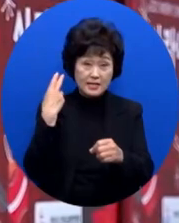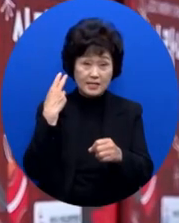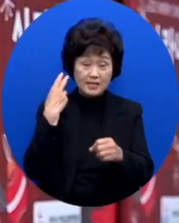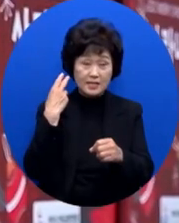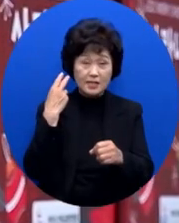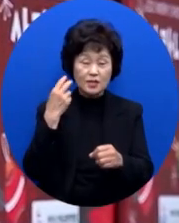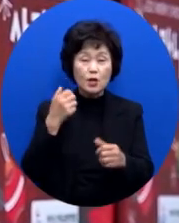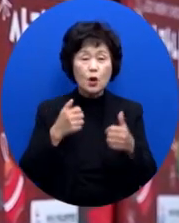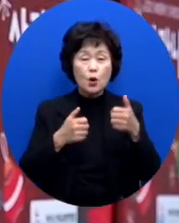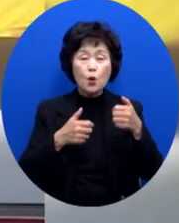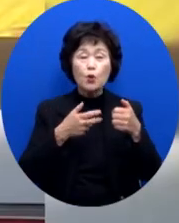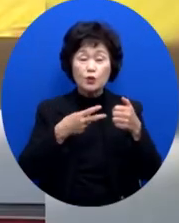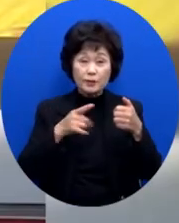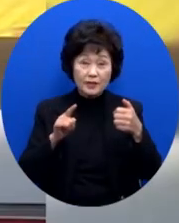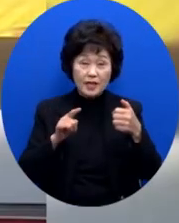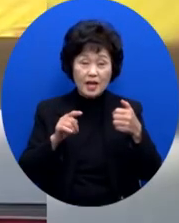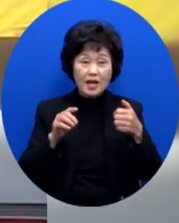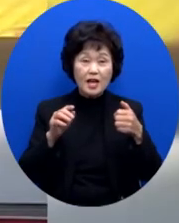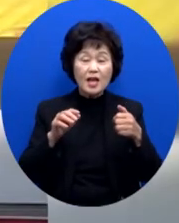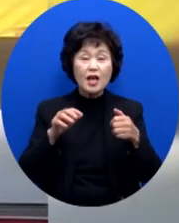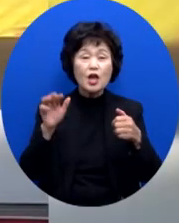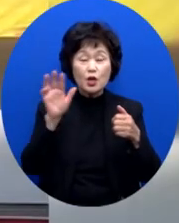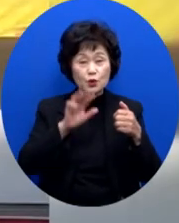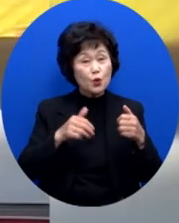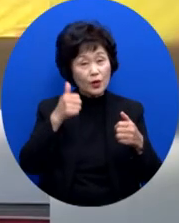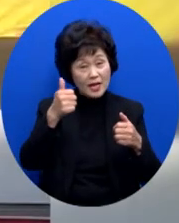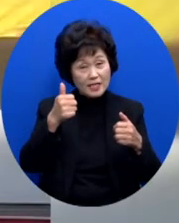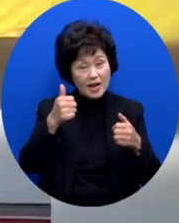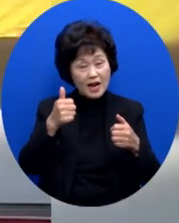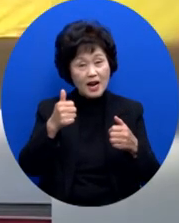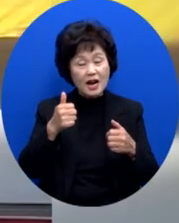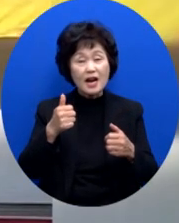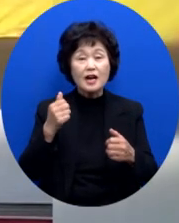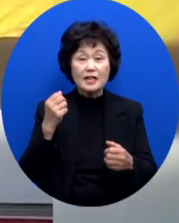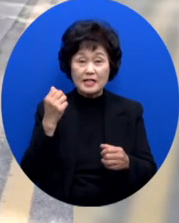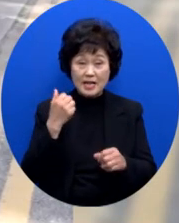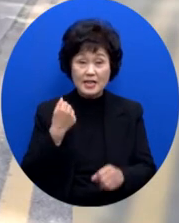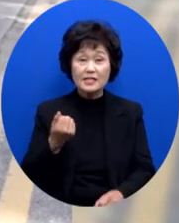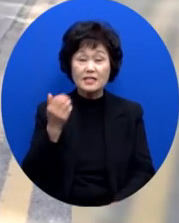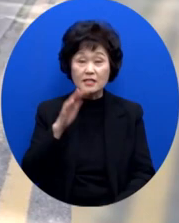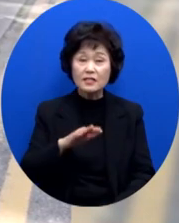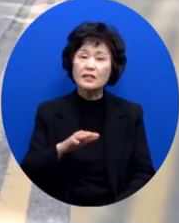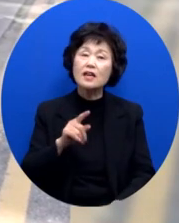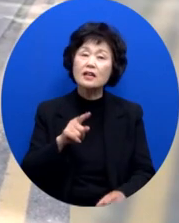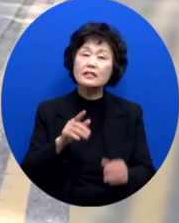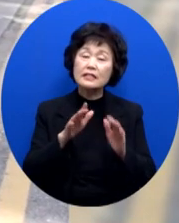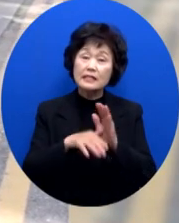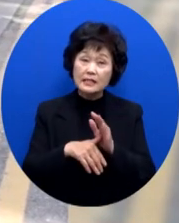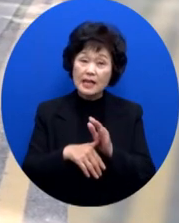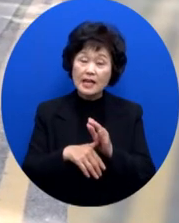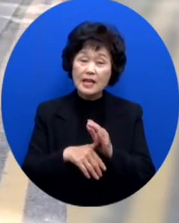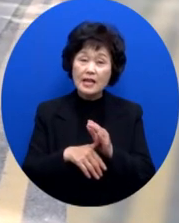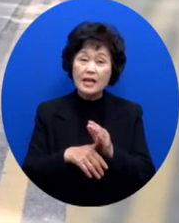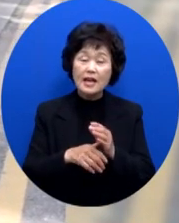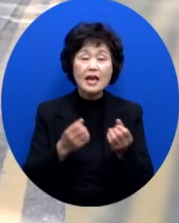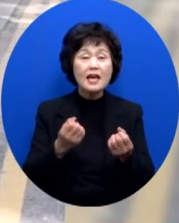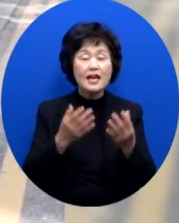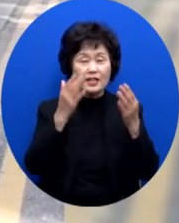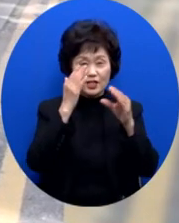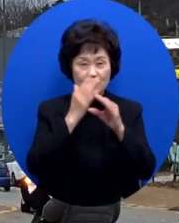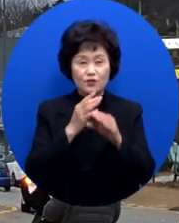50대 총회장 했고 이번에 이제 52대 총회장을 다시 하게 되는데 2년 전 총회장 할 때 저희가 했던 행사 중에